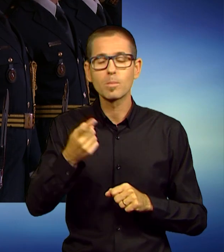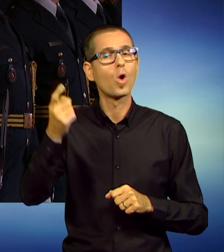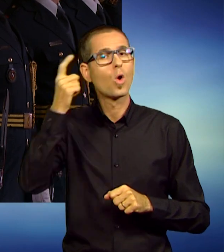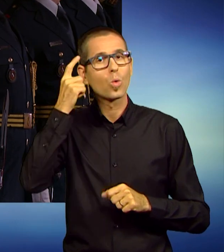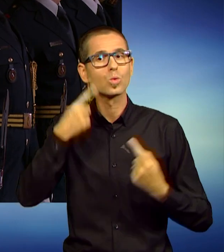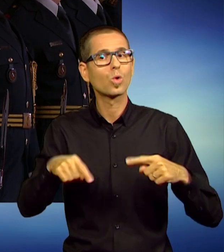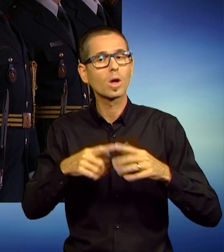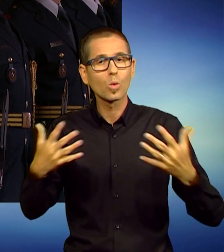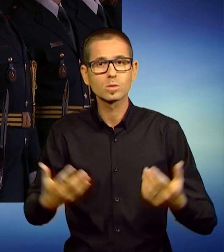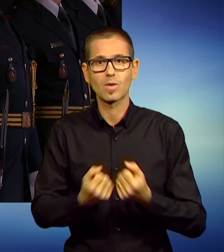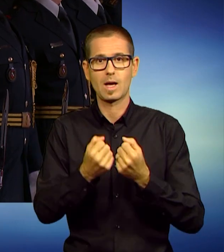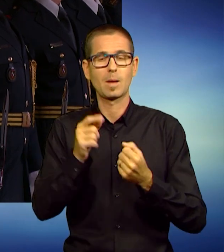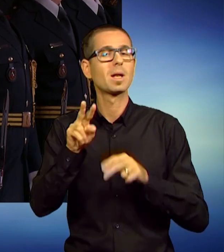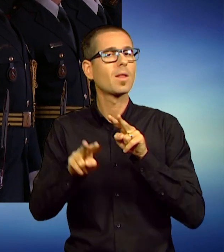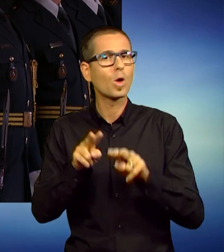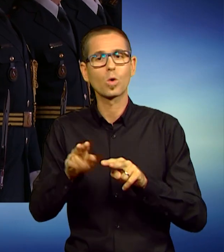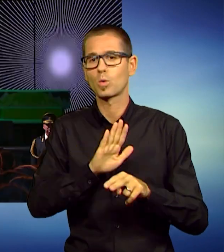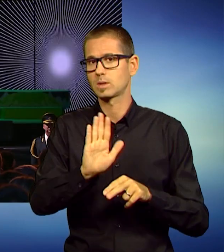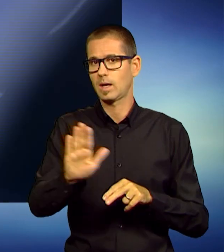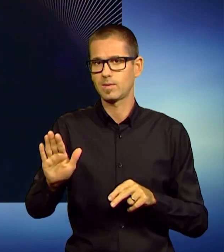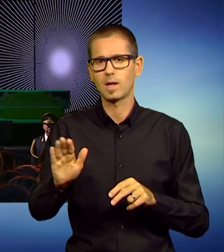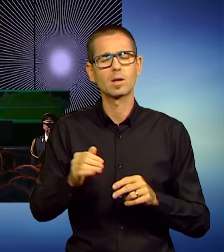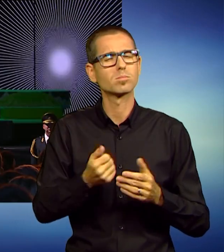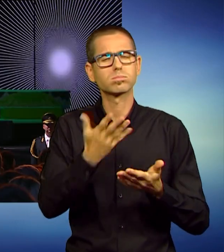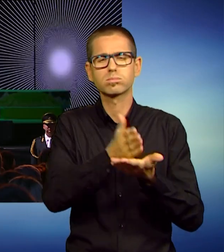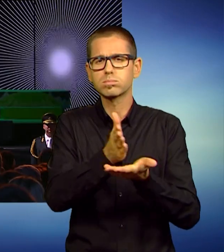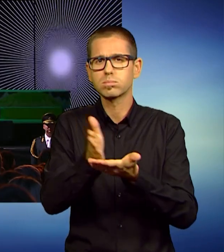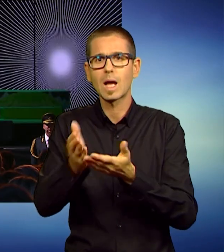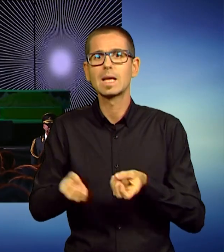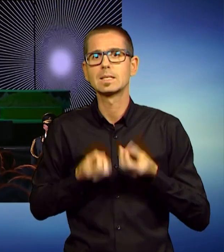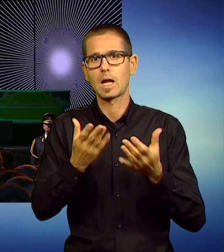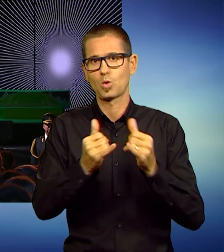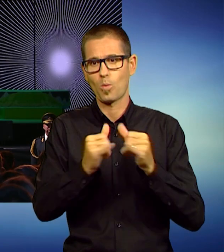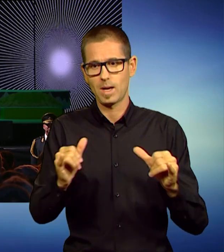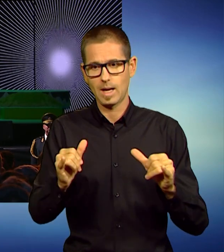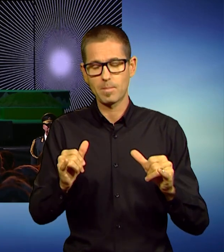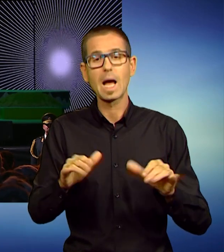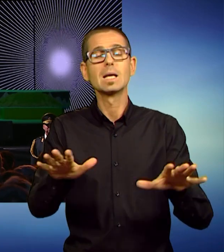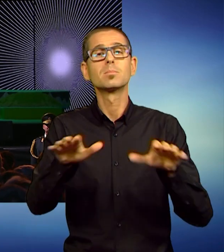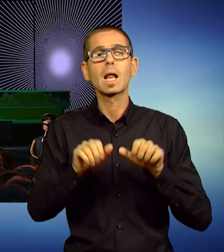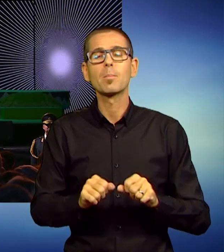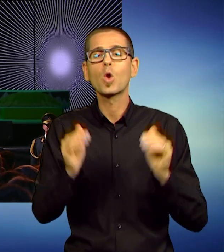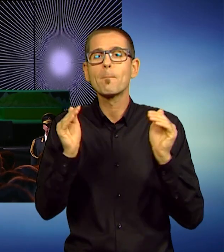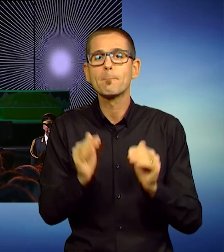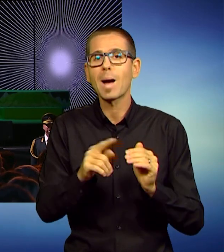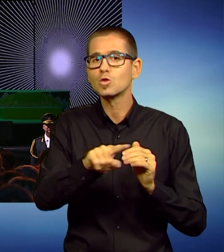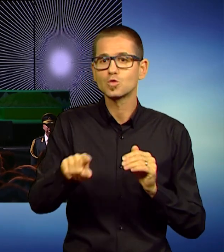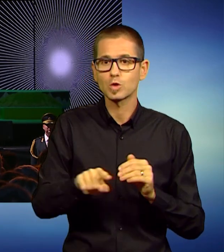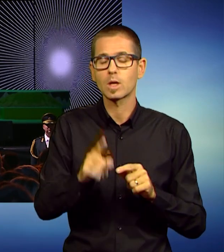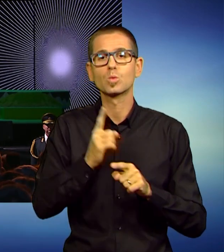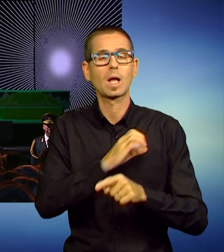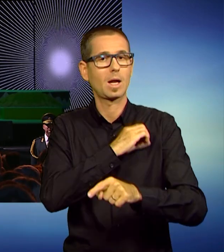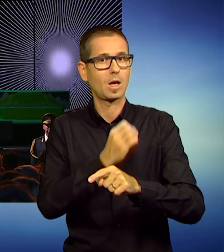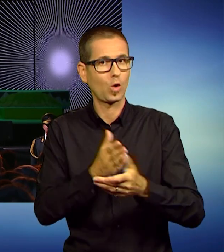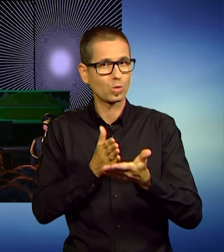jo ustvarjamo in negujemo v vseh njenih številnih izraznih oblikah, s sprejemanjem manjšin ter z energijo